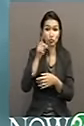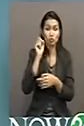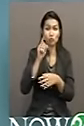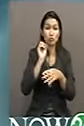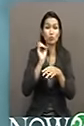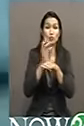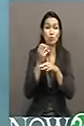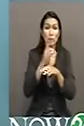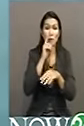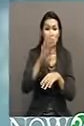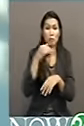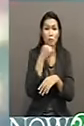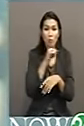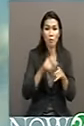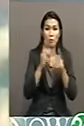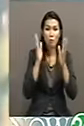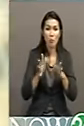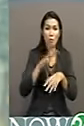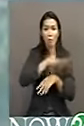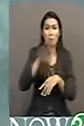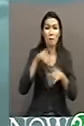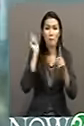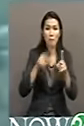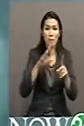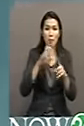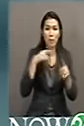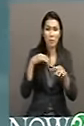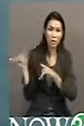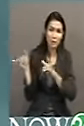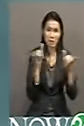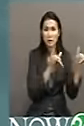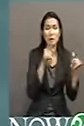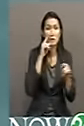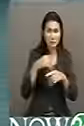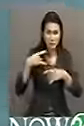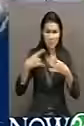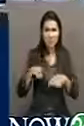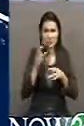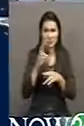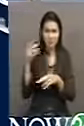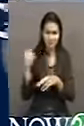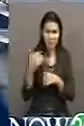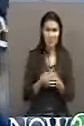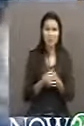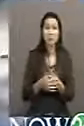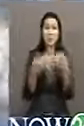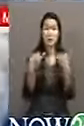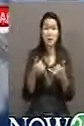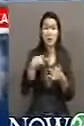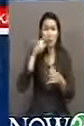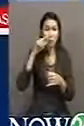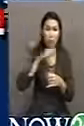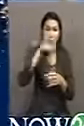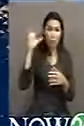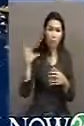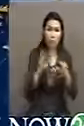างของไต้หวันระบุว่าชาวบ้านเกือบ 1,500 คนได้อพยพออกจากพื้นที่เสี่ยงภัยแล้วซูเปอร์ไต้ฝุ่นเมอรันตีกำลัง